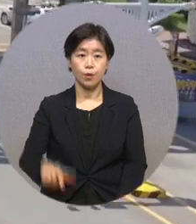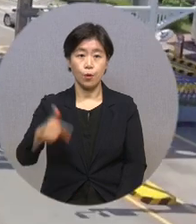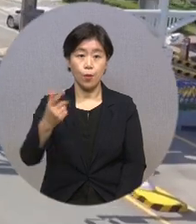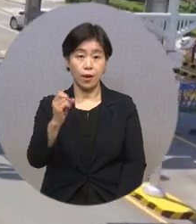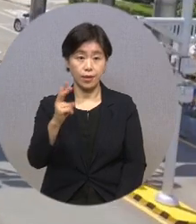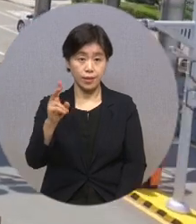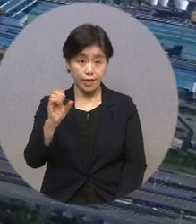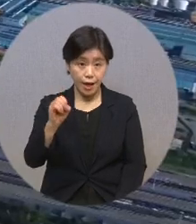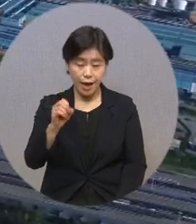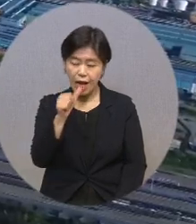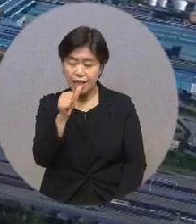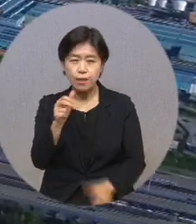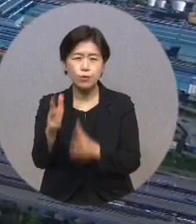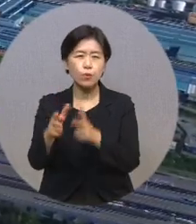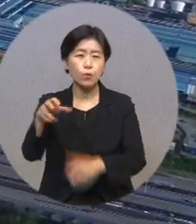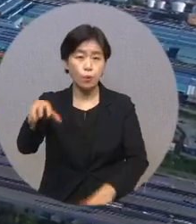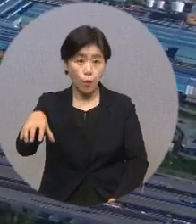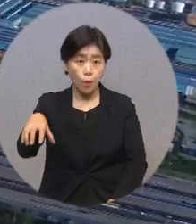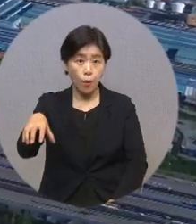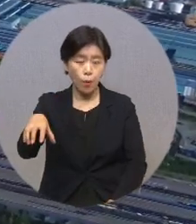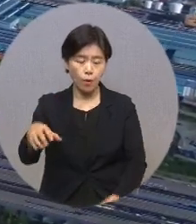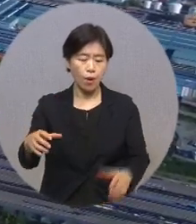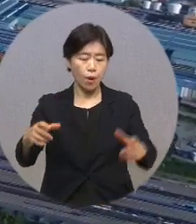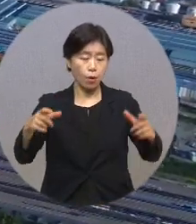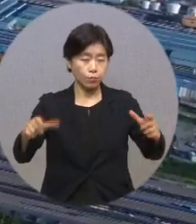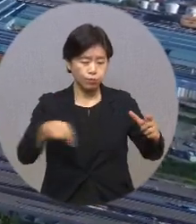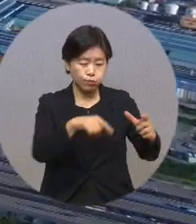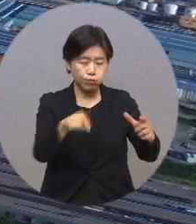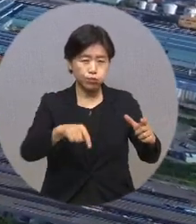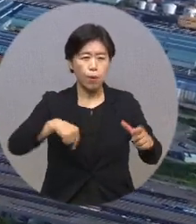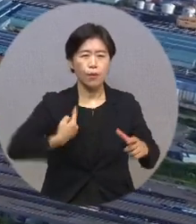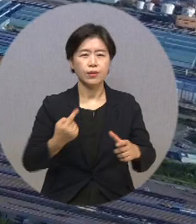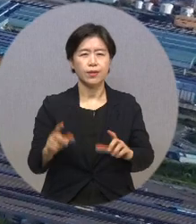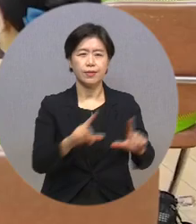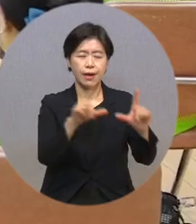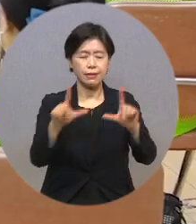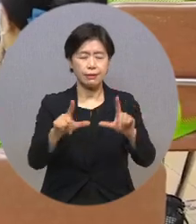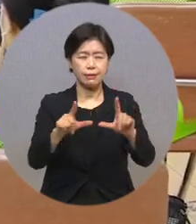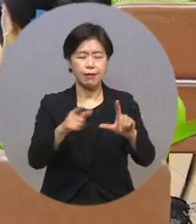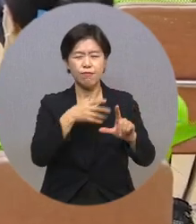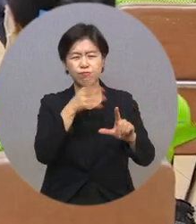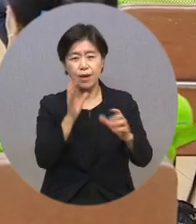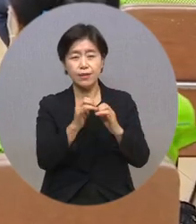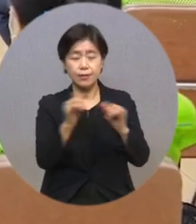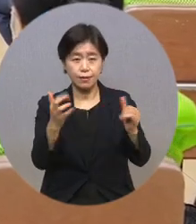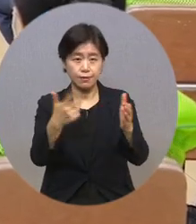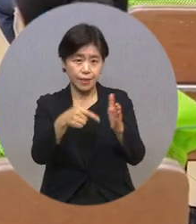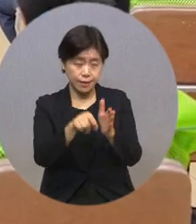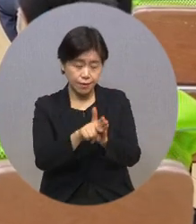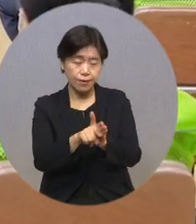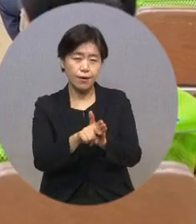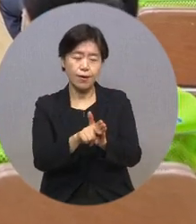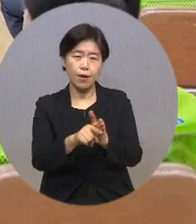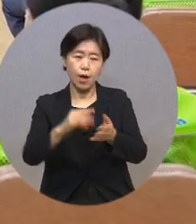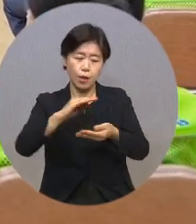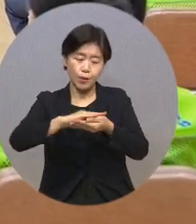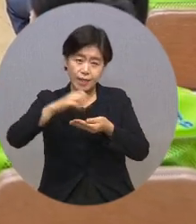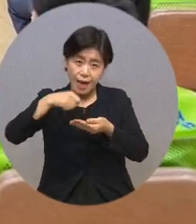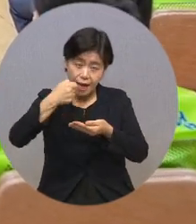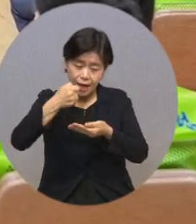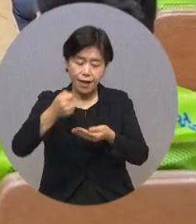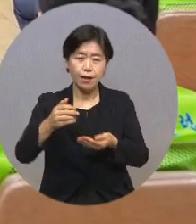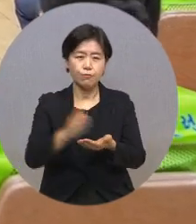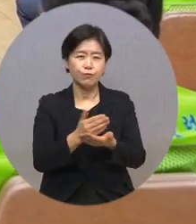광양제철소가 지역 내 홀몸 어르신들의 건강한 노후생활 지원을 위해 도시락 배달 사업을 7년째 꾸준히